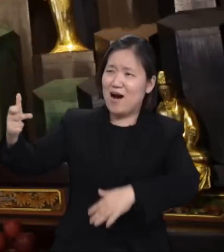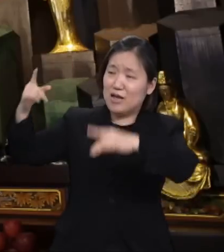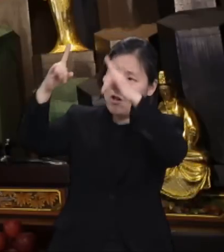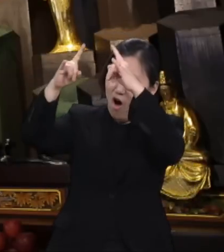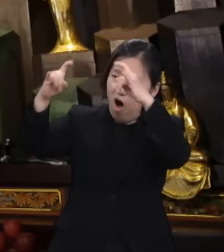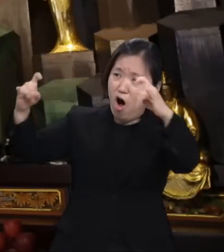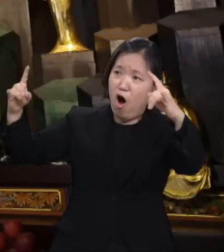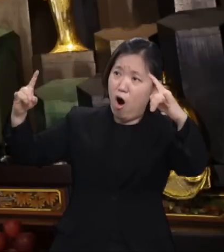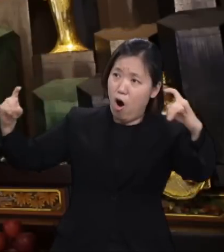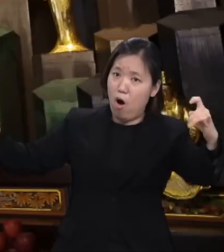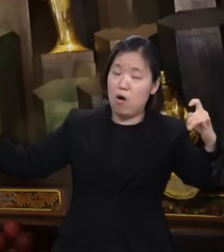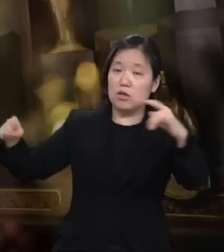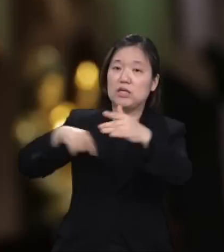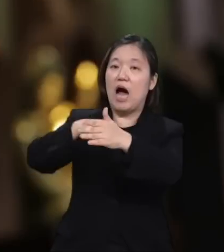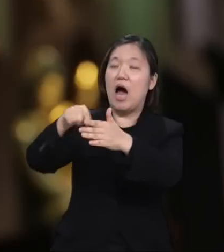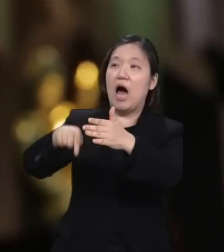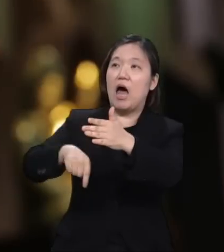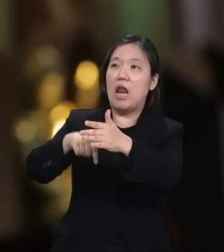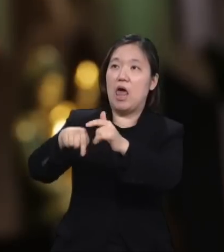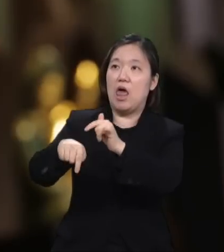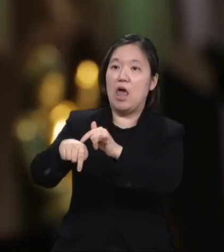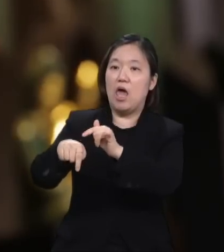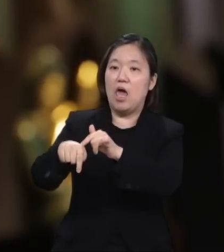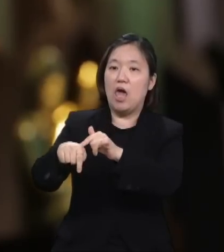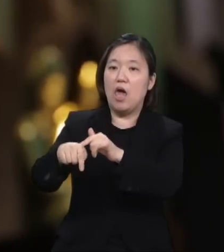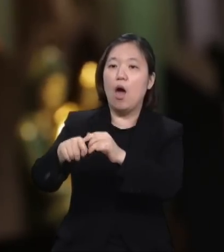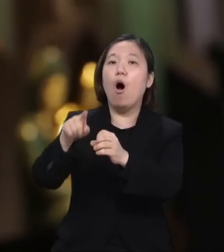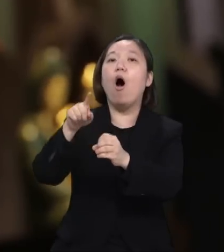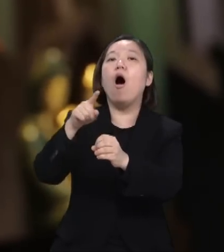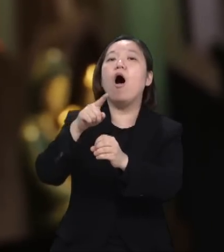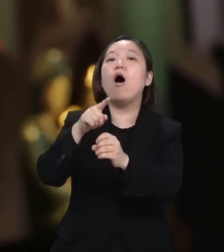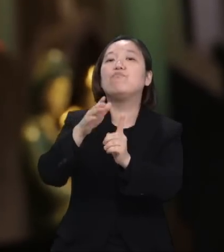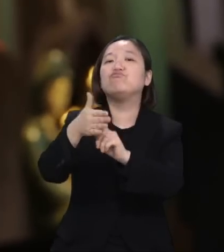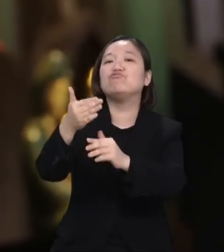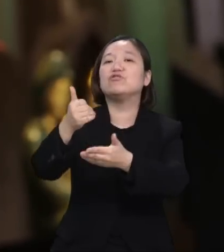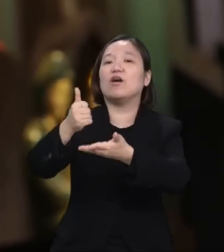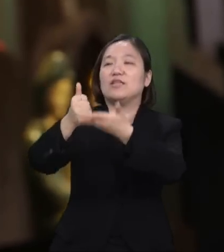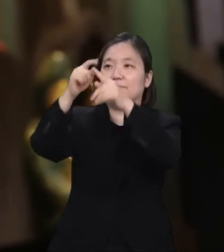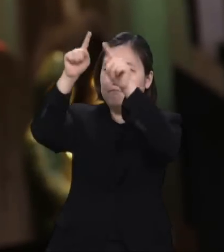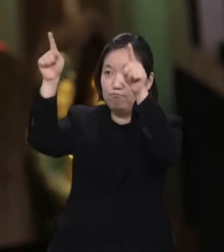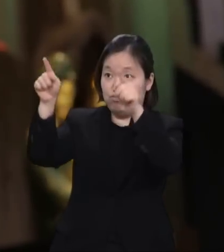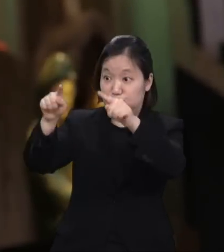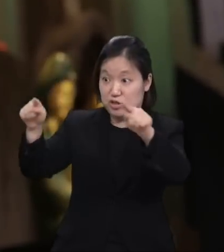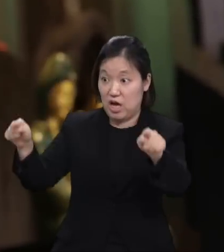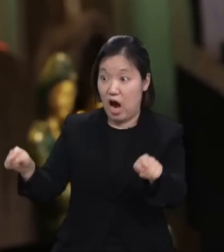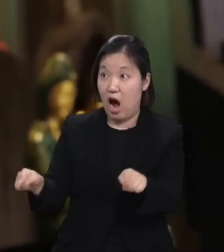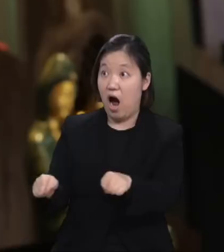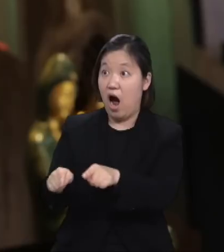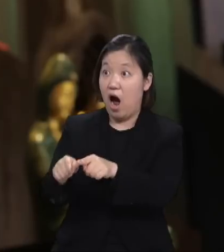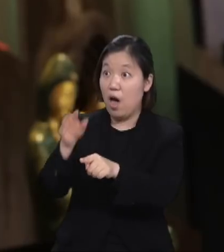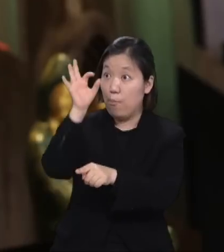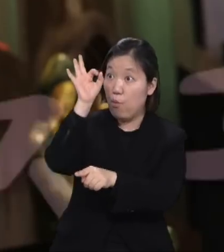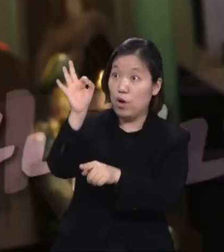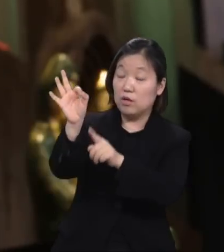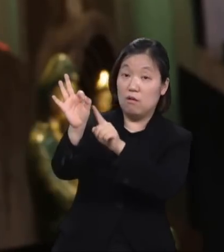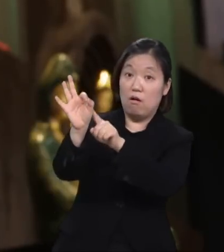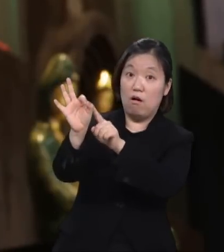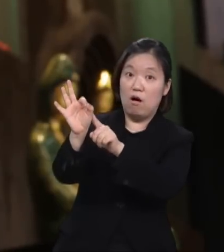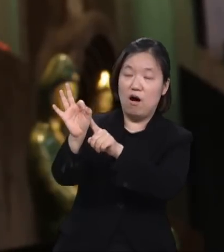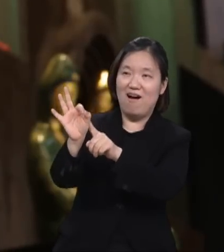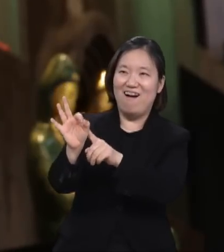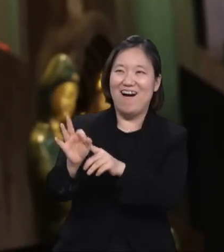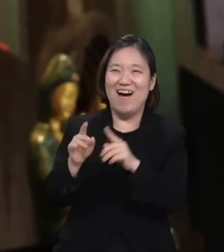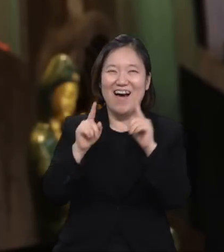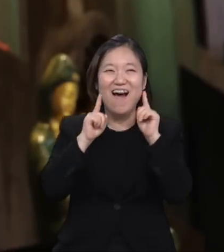불상이 세워져 있더래요 뭐가 세워져 있었다 불쌍 그래서 아 염라대왕은